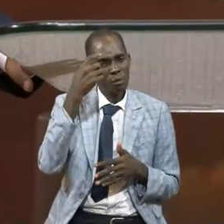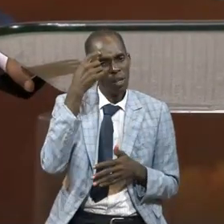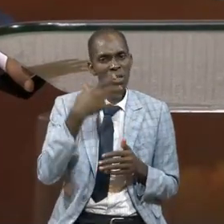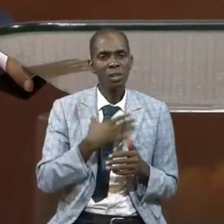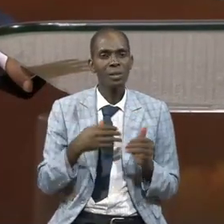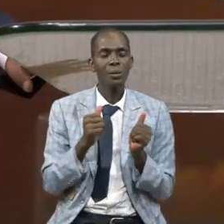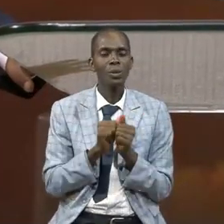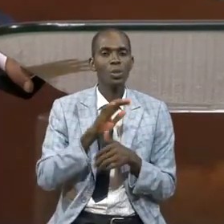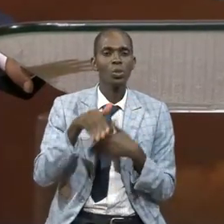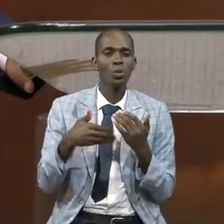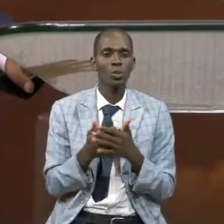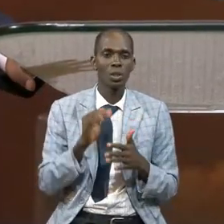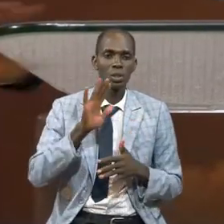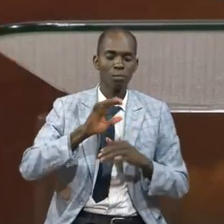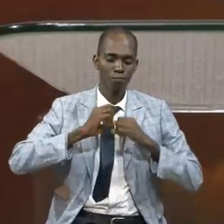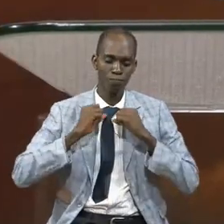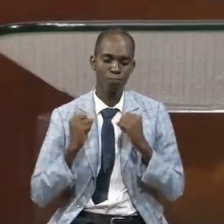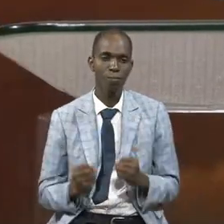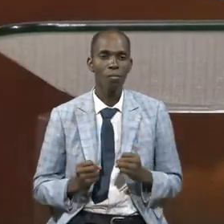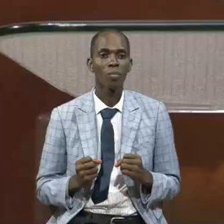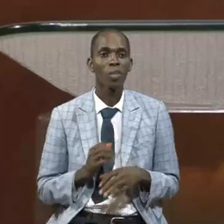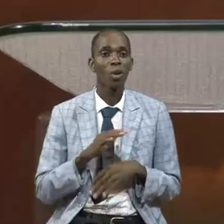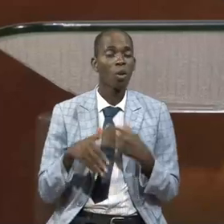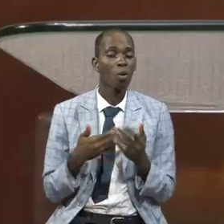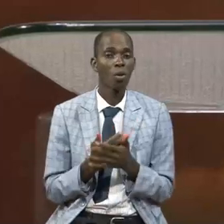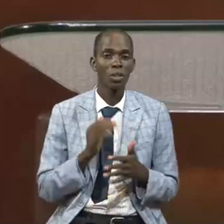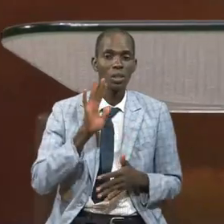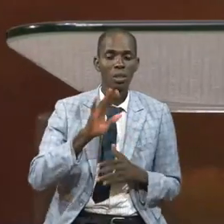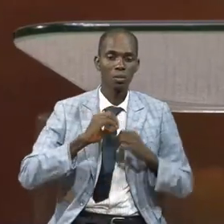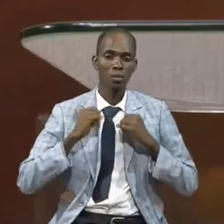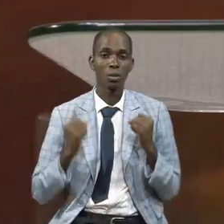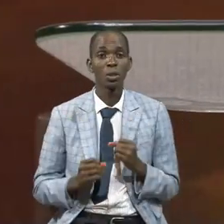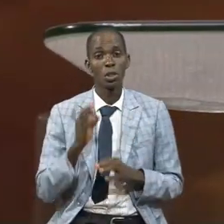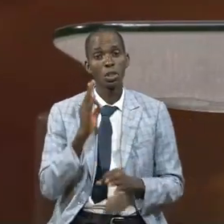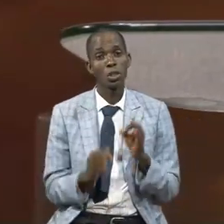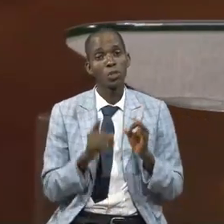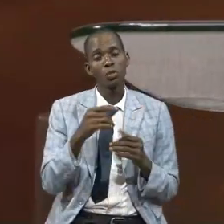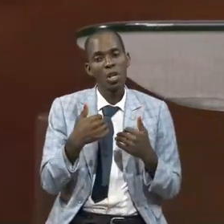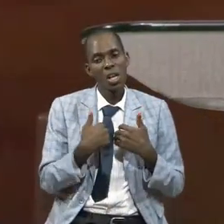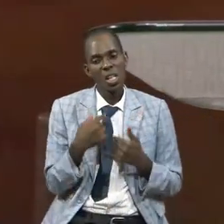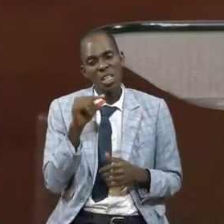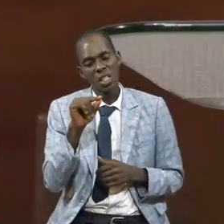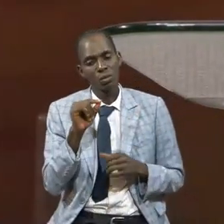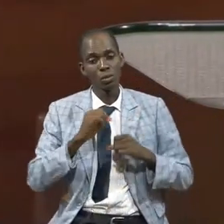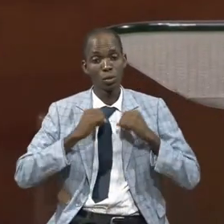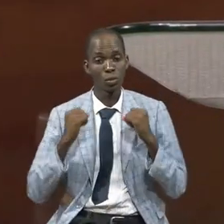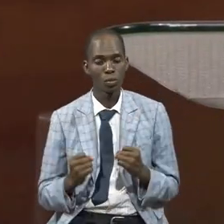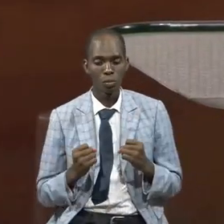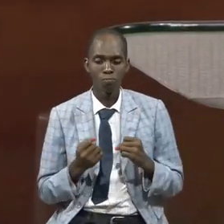de toute ton âme, de toute ta pensée, de toute ta force, toute ta force. Si vous avez une petite